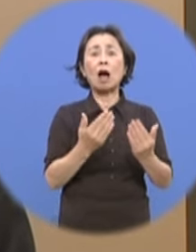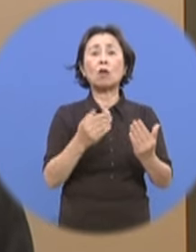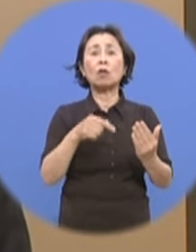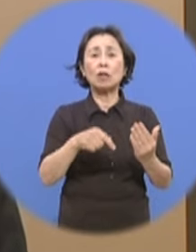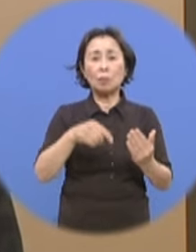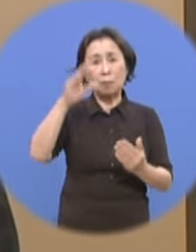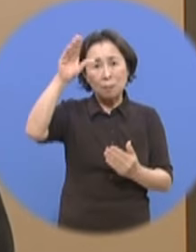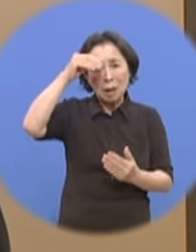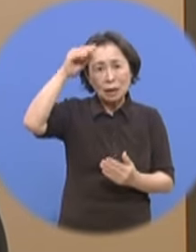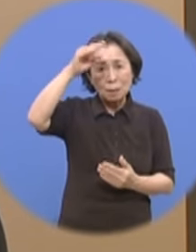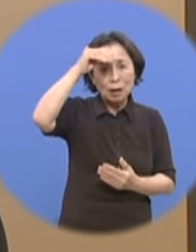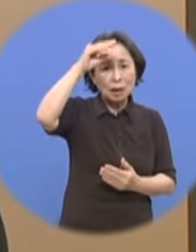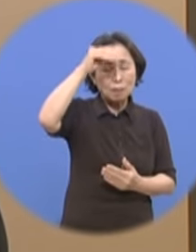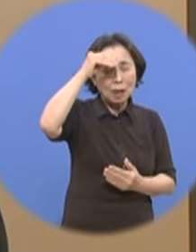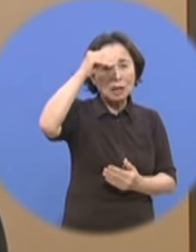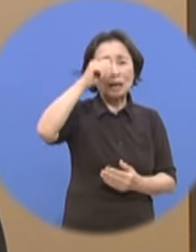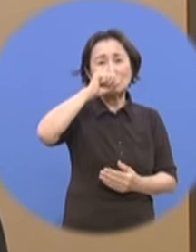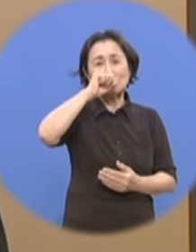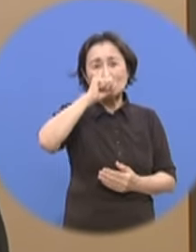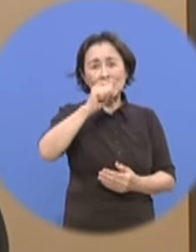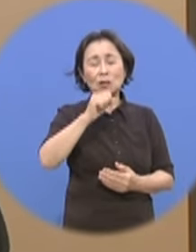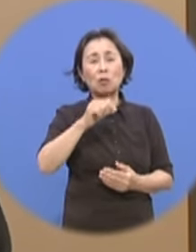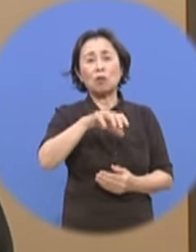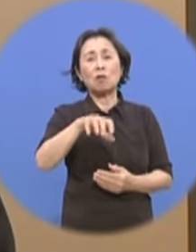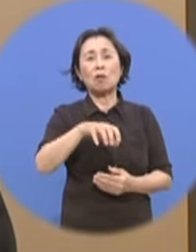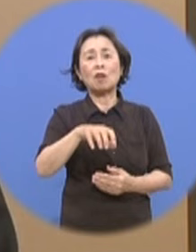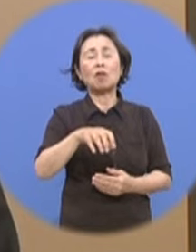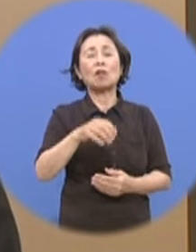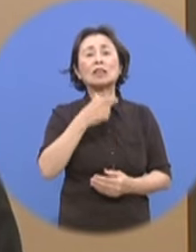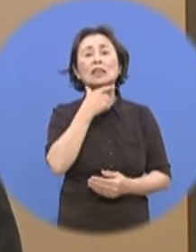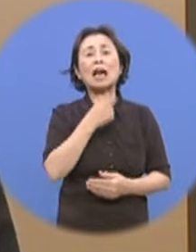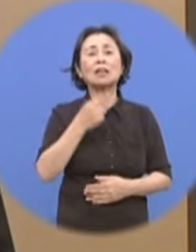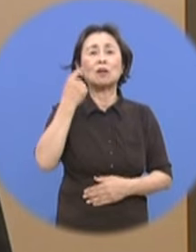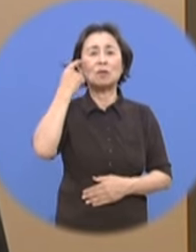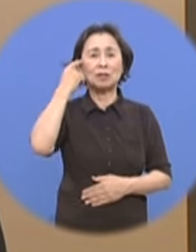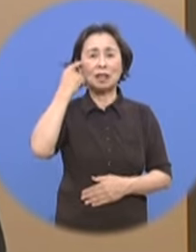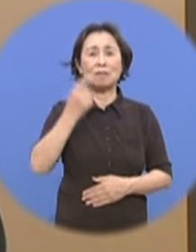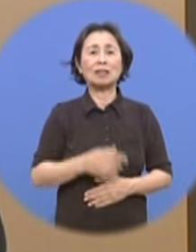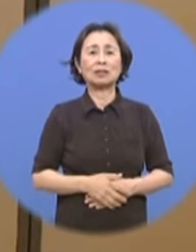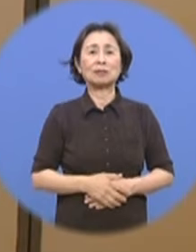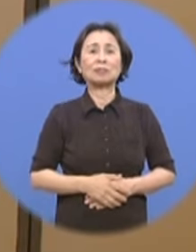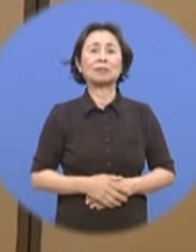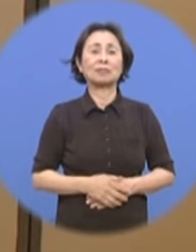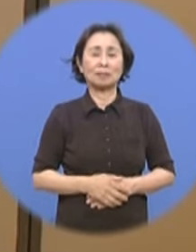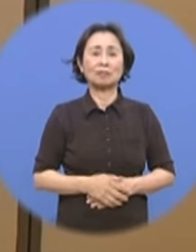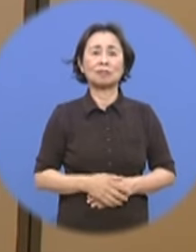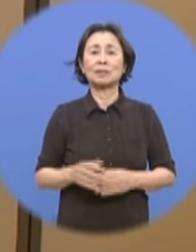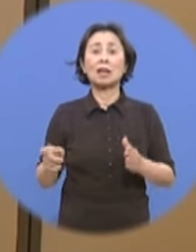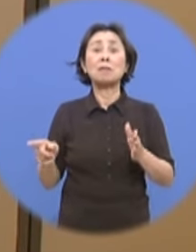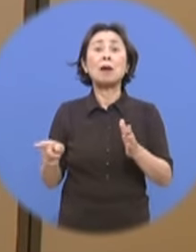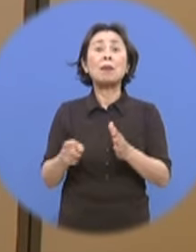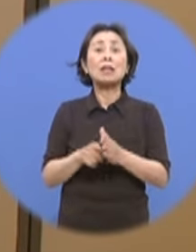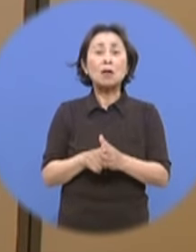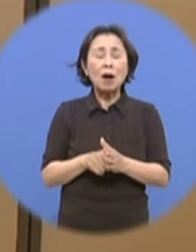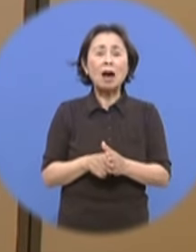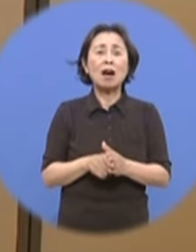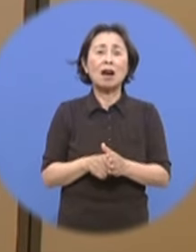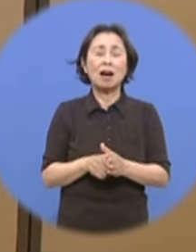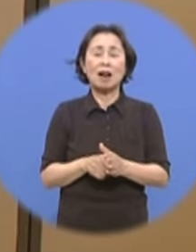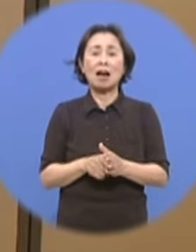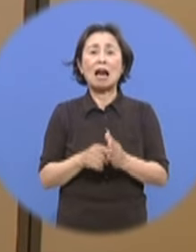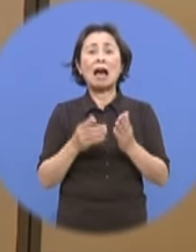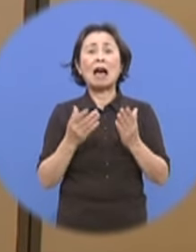真似できるところは真似していきたいなっていう風にえ思っております今までは本当に学校の